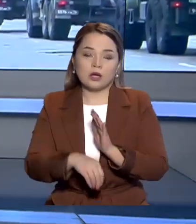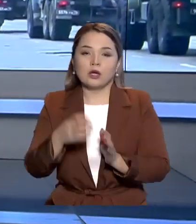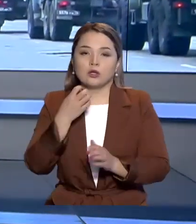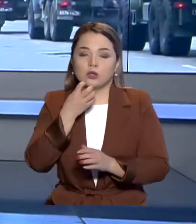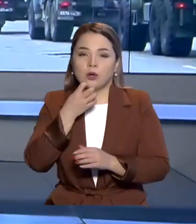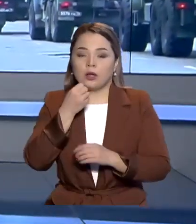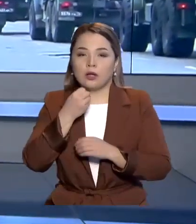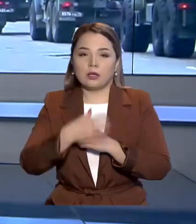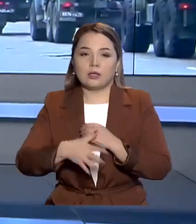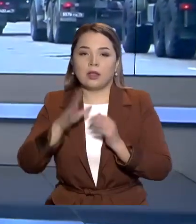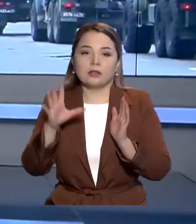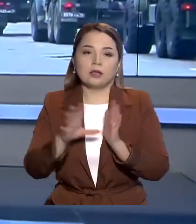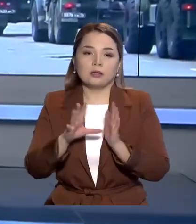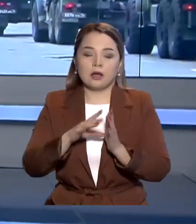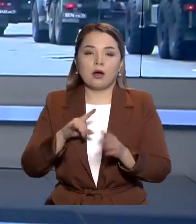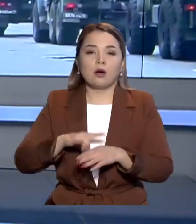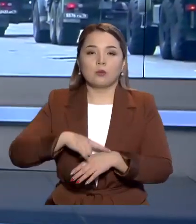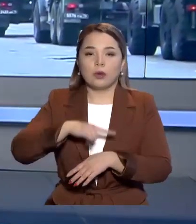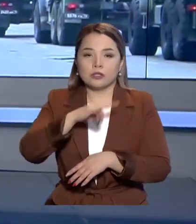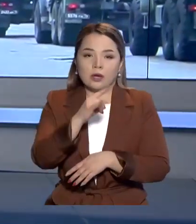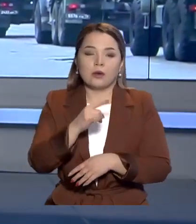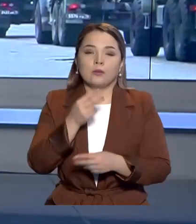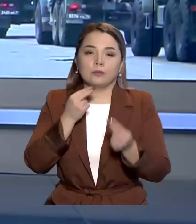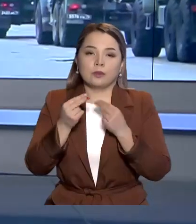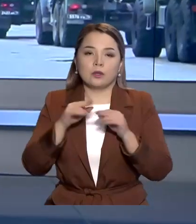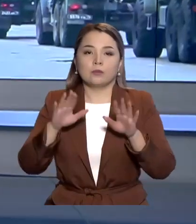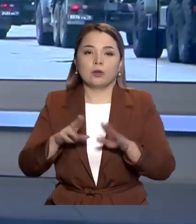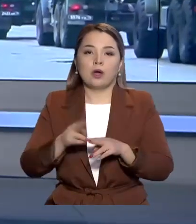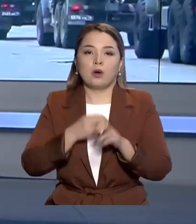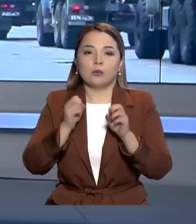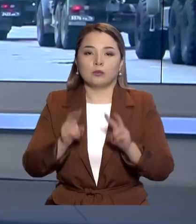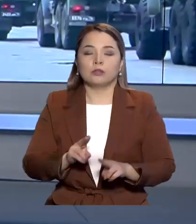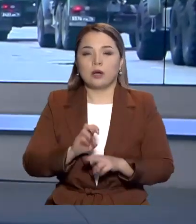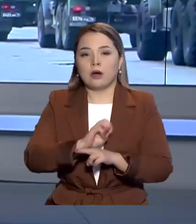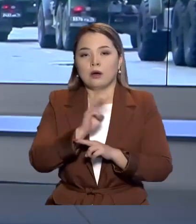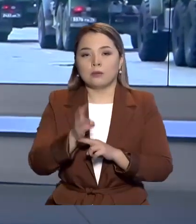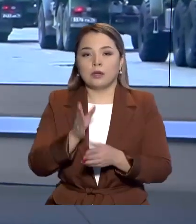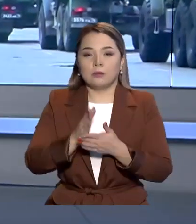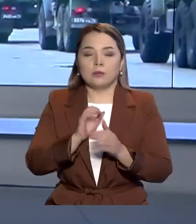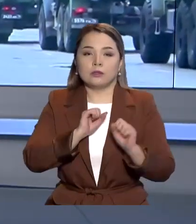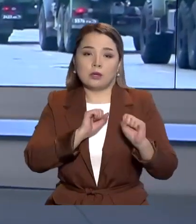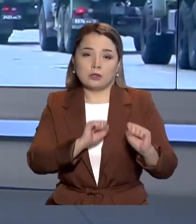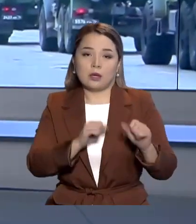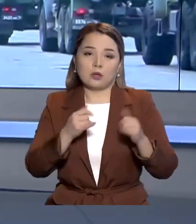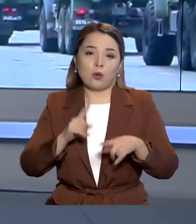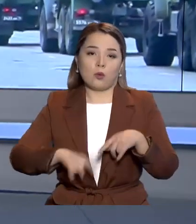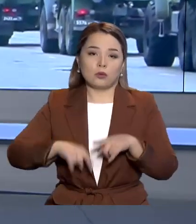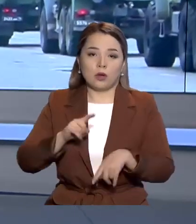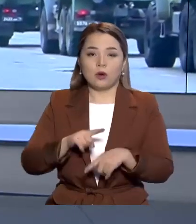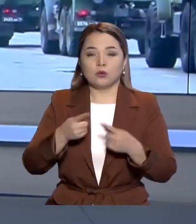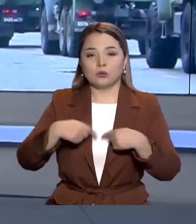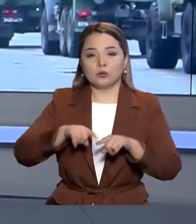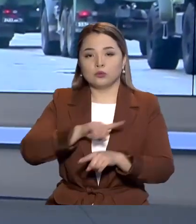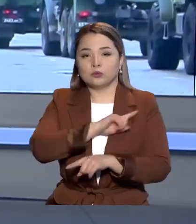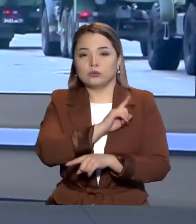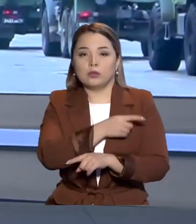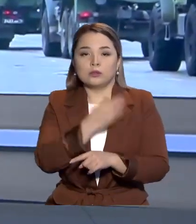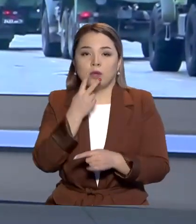станциясы, әуежай, әлеуметтік азық-түлік өндіретін мекемелердегі қауіпсіздікті қамтамасыз етті. Осылайша отандық күш